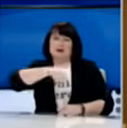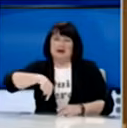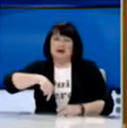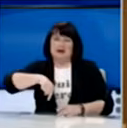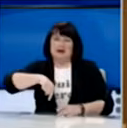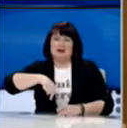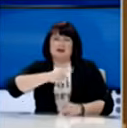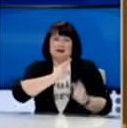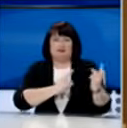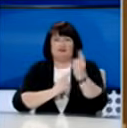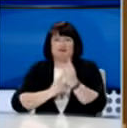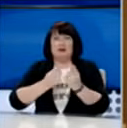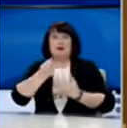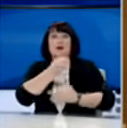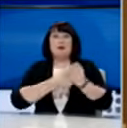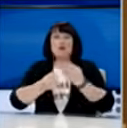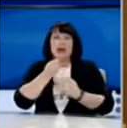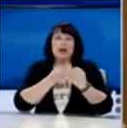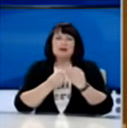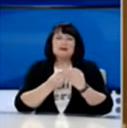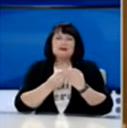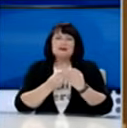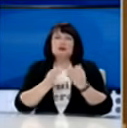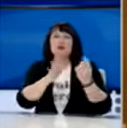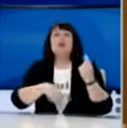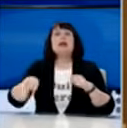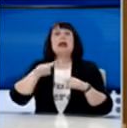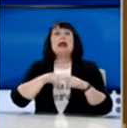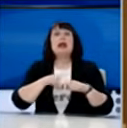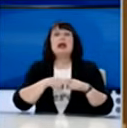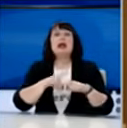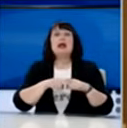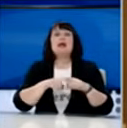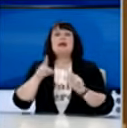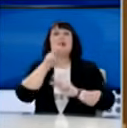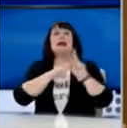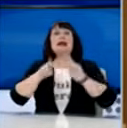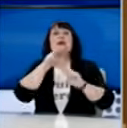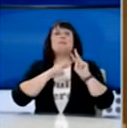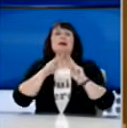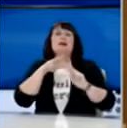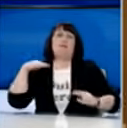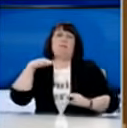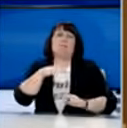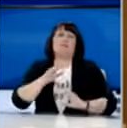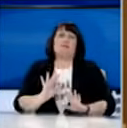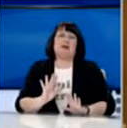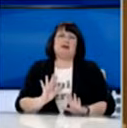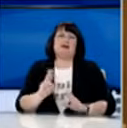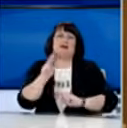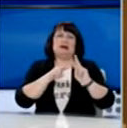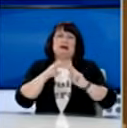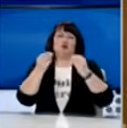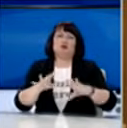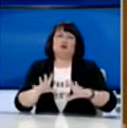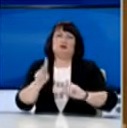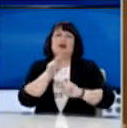και να μας λέτε ότι η χώρα υφίσταται κλιματική επίθεση ή, όπως